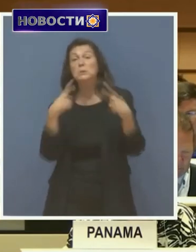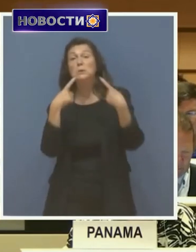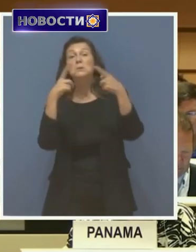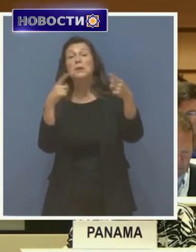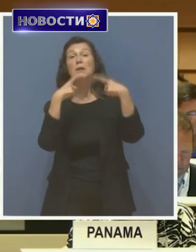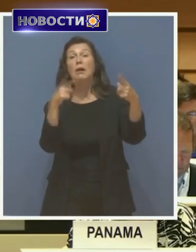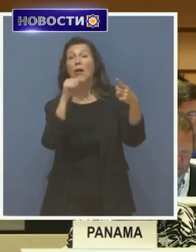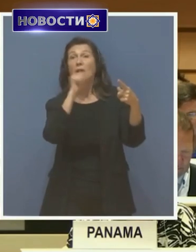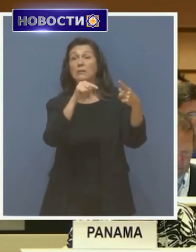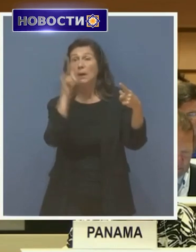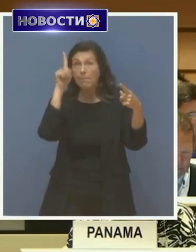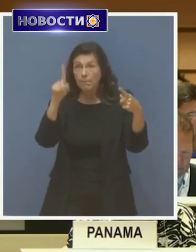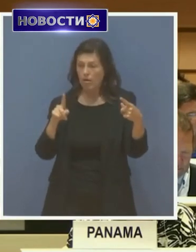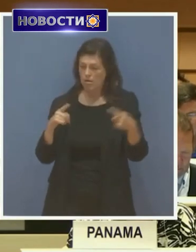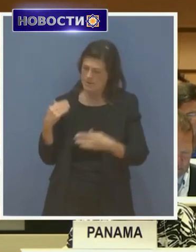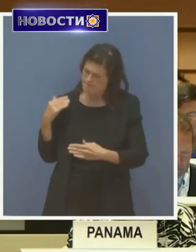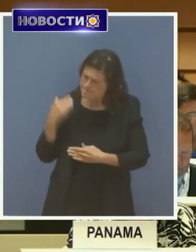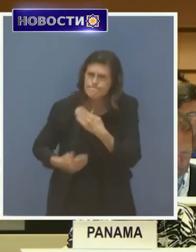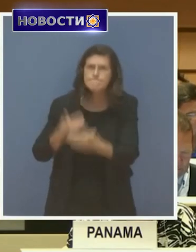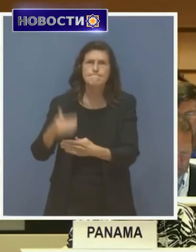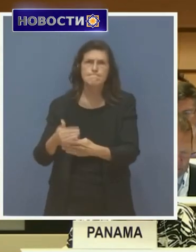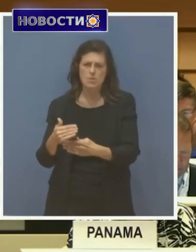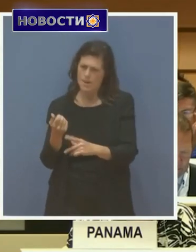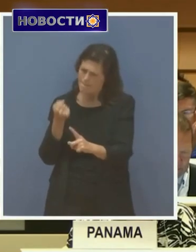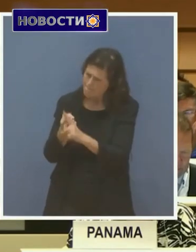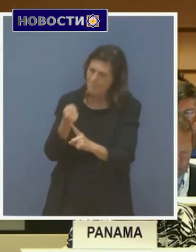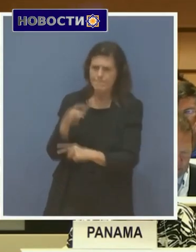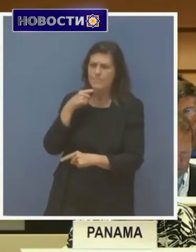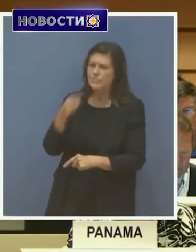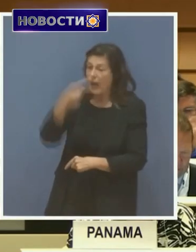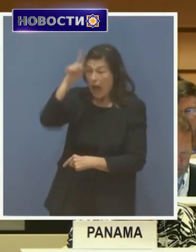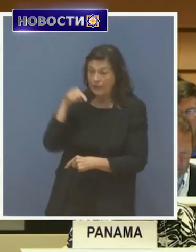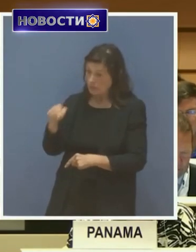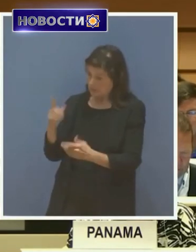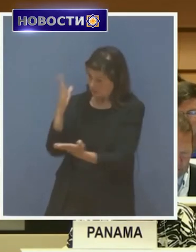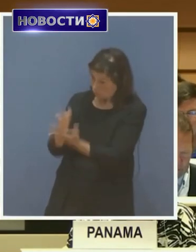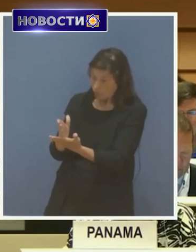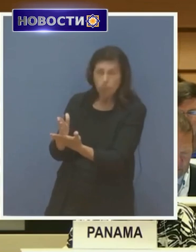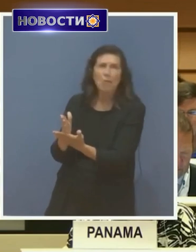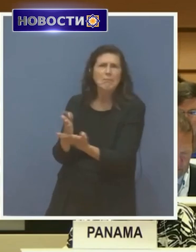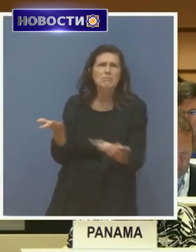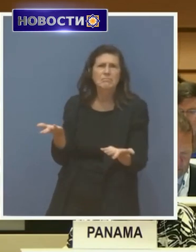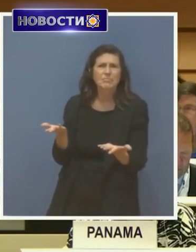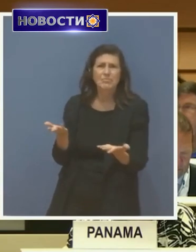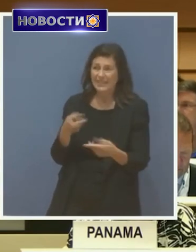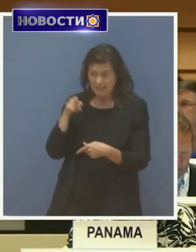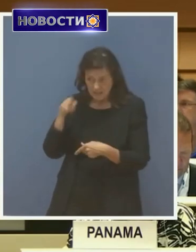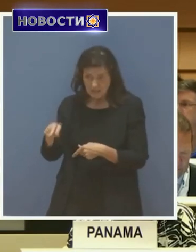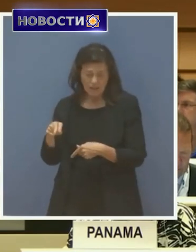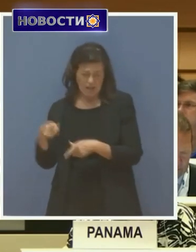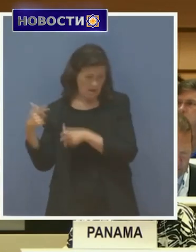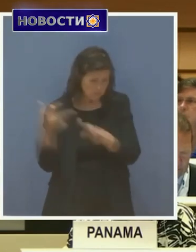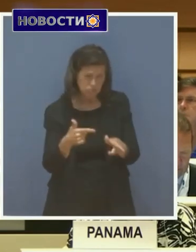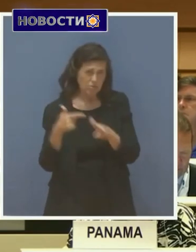занимает в соответствии с признанием нашего государства по уставу ООН, запрещающим применение военной силы и уничтожение коренных народов. Ни